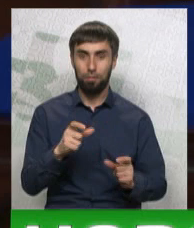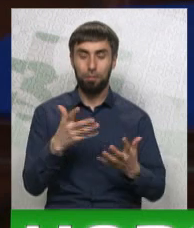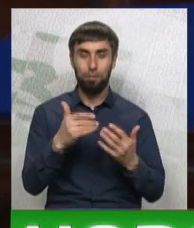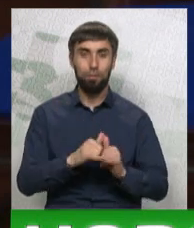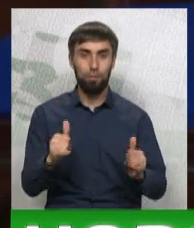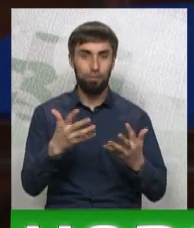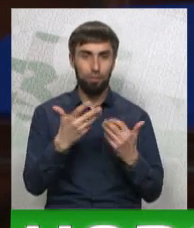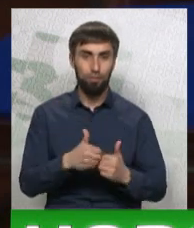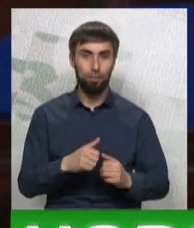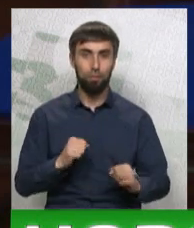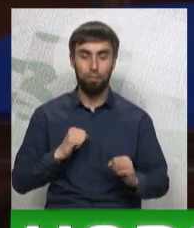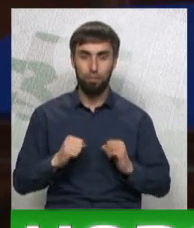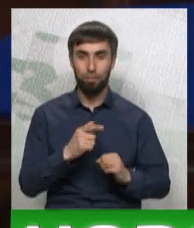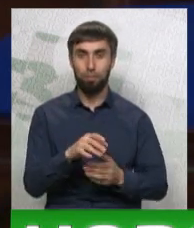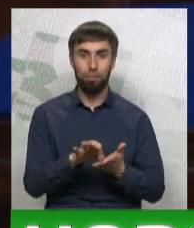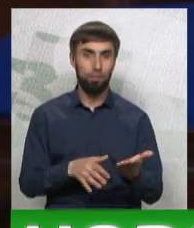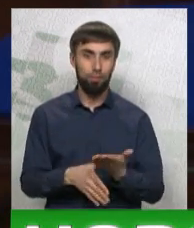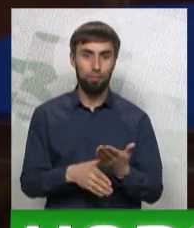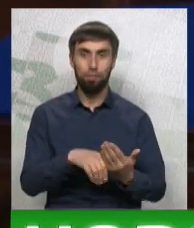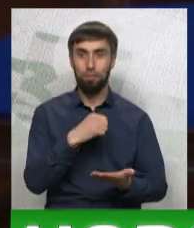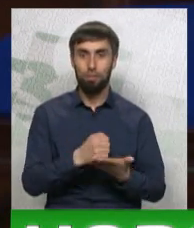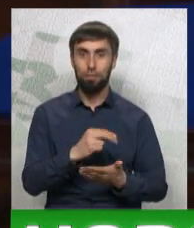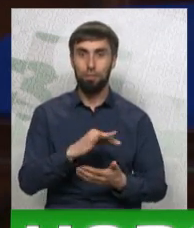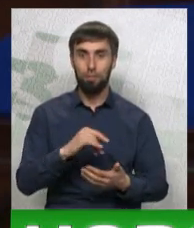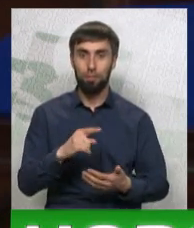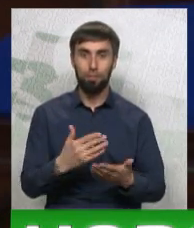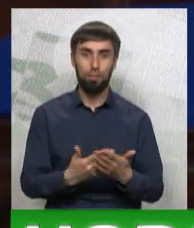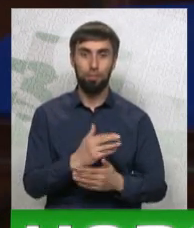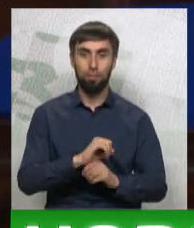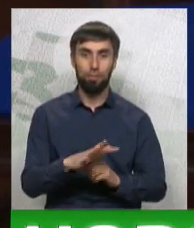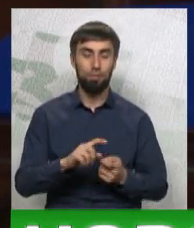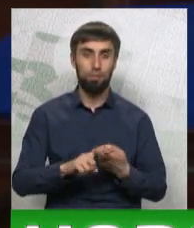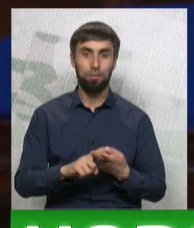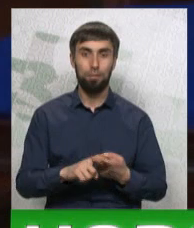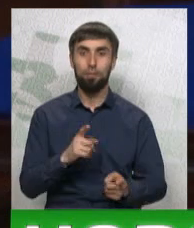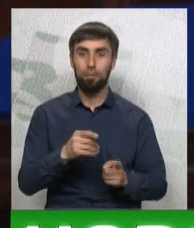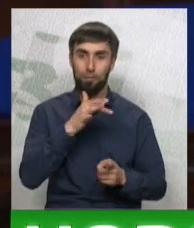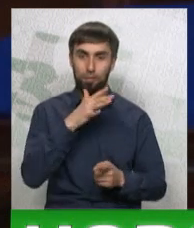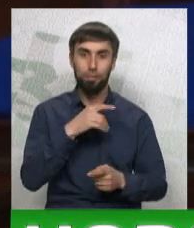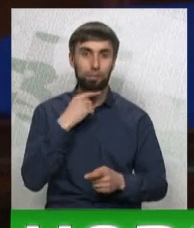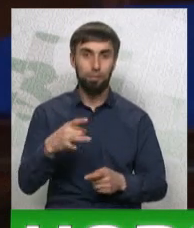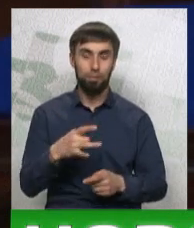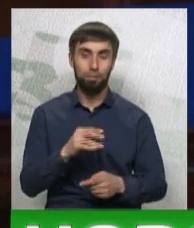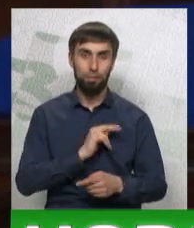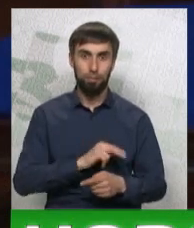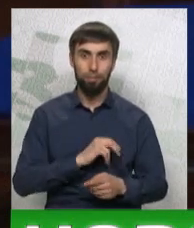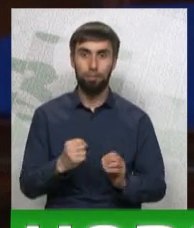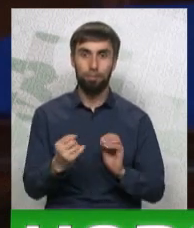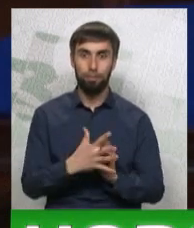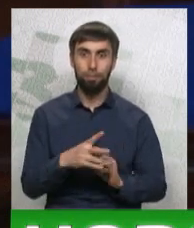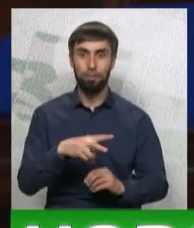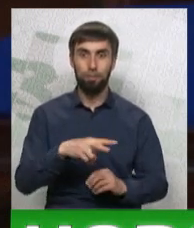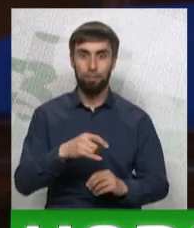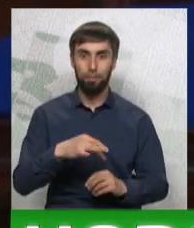скорой медицинской помощи пациентам с подозрением и подтвержденными диагнозами новой коронавирусной инфекции. В настоящее время в Республике Ингушетия работает 15